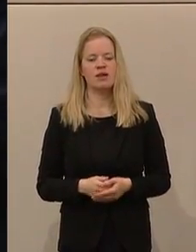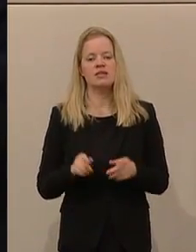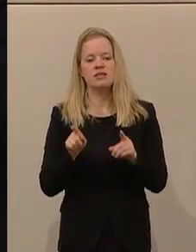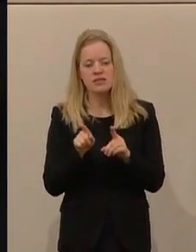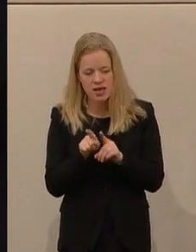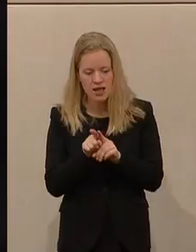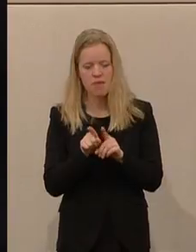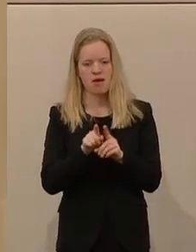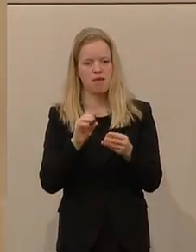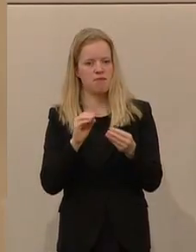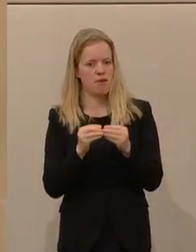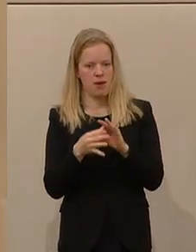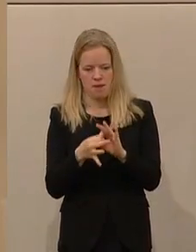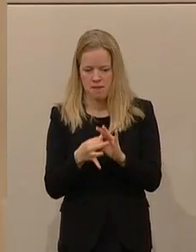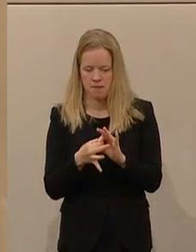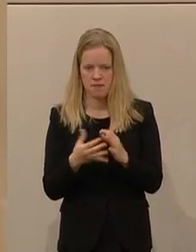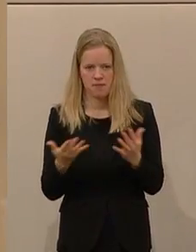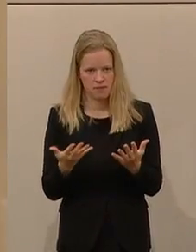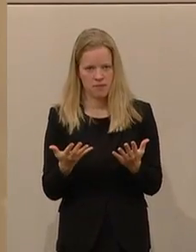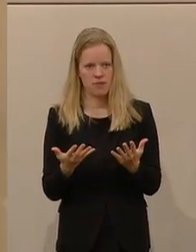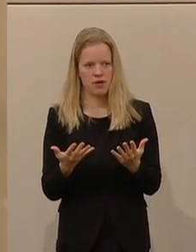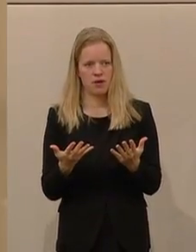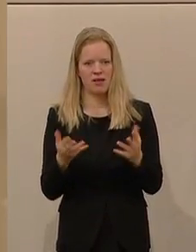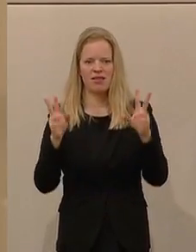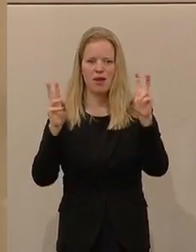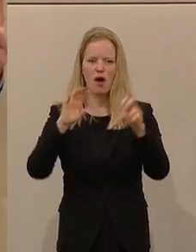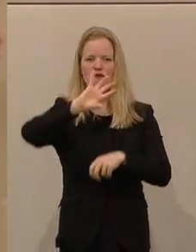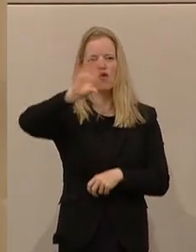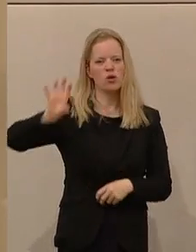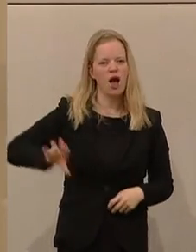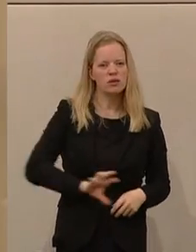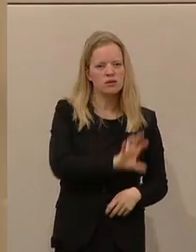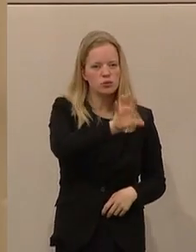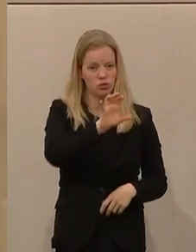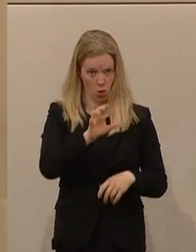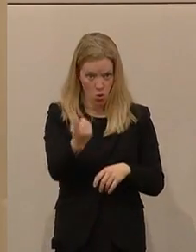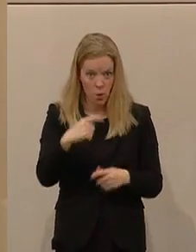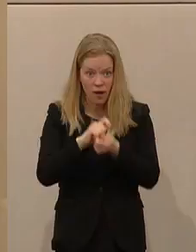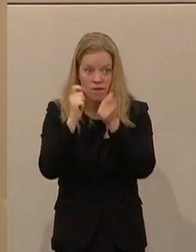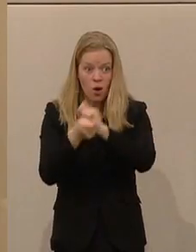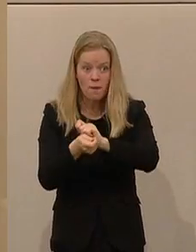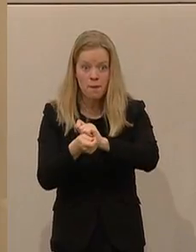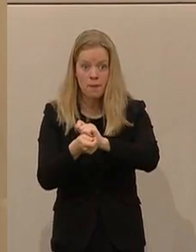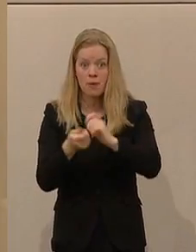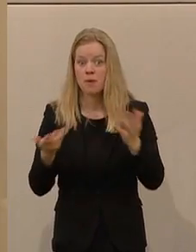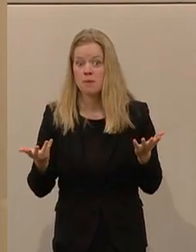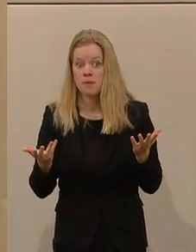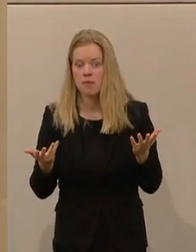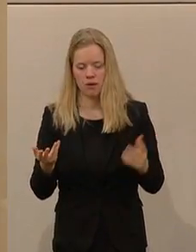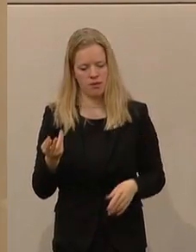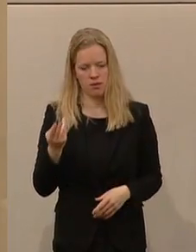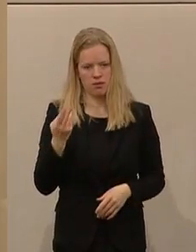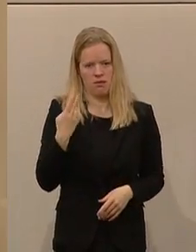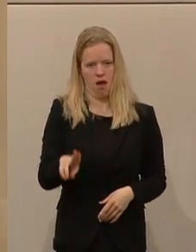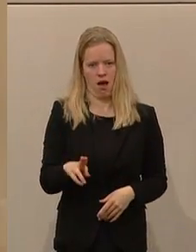Dasselbe ist der Fall bei der Frage Föderalismus. Gibt es hier eine Föderalismusreform? Nein,